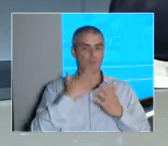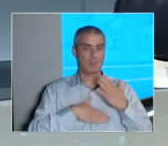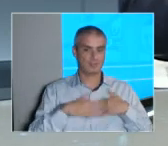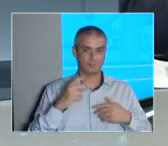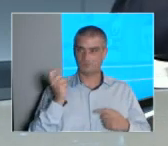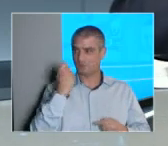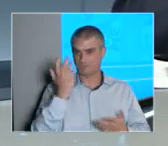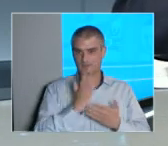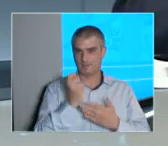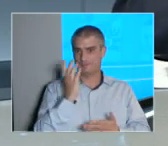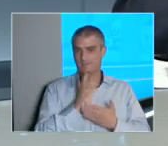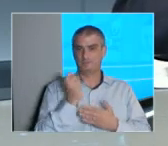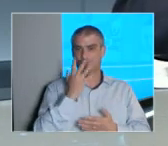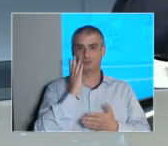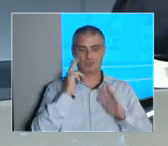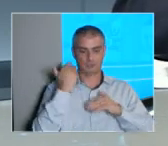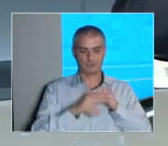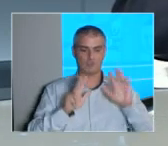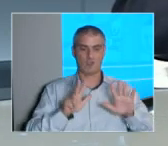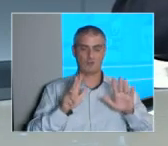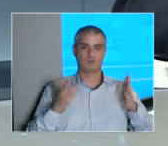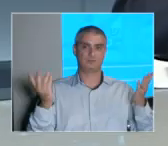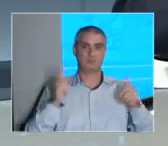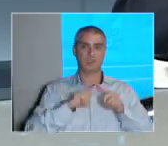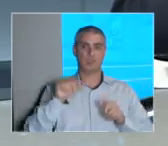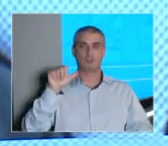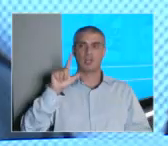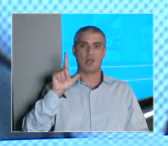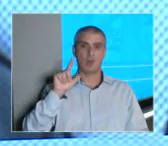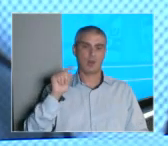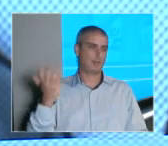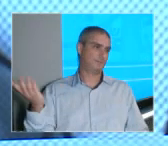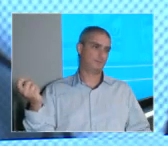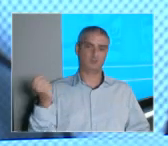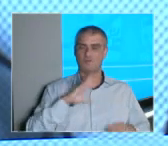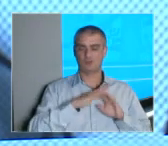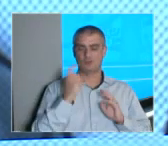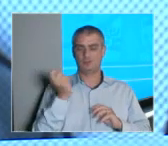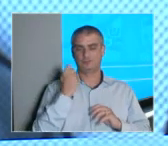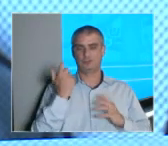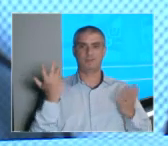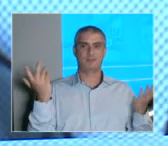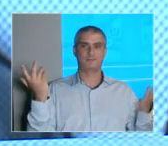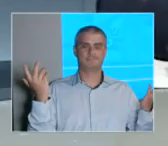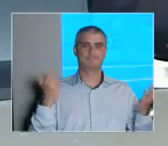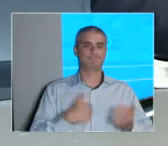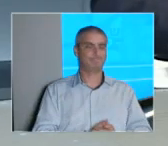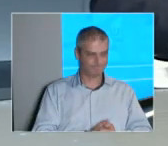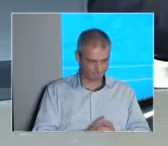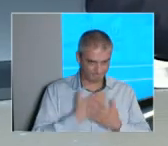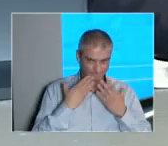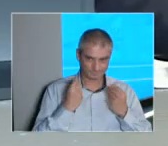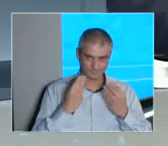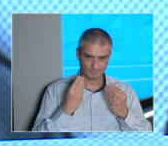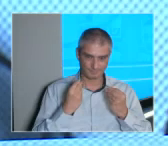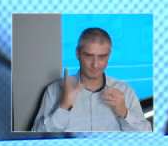שלום אפשר כבר מאמצע השבוע של סוף אוגוסט. חודש אלול, אנחנו... שבוע שכולו שבת בחלק מהמקומות. נקדש את החודש. תודה רבה יעקב